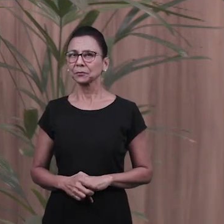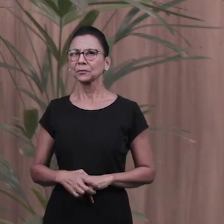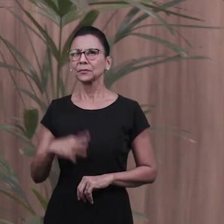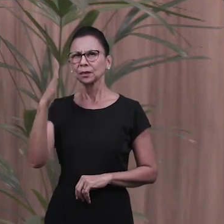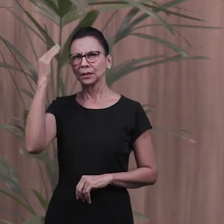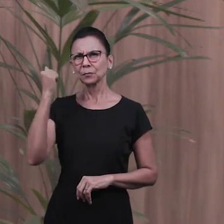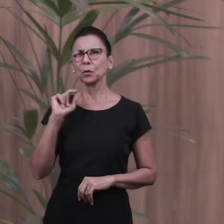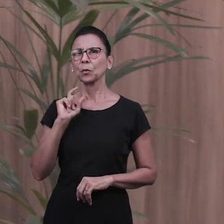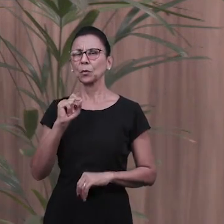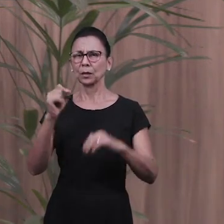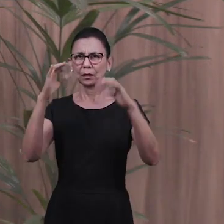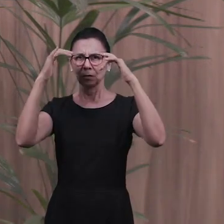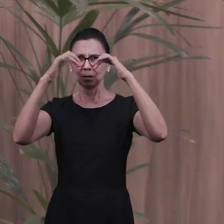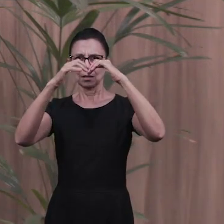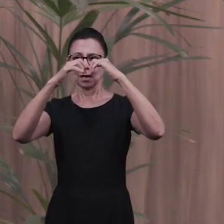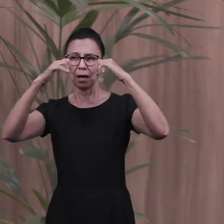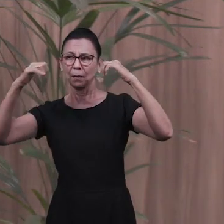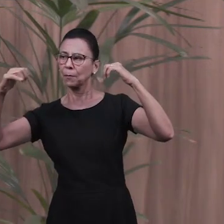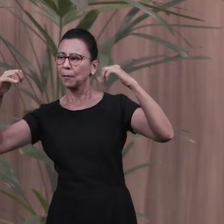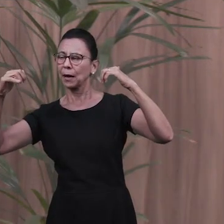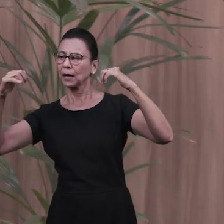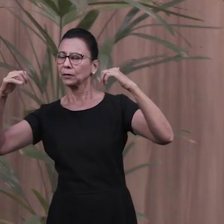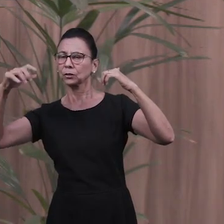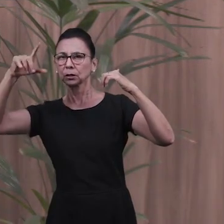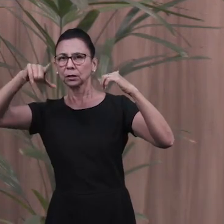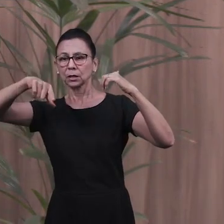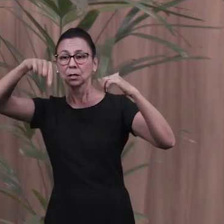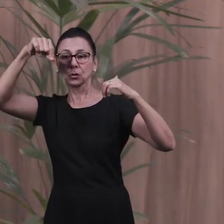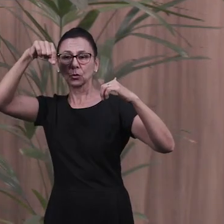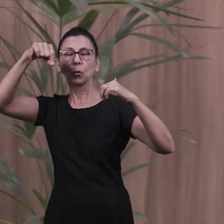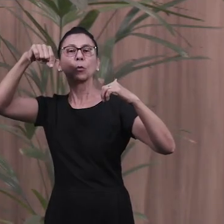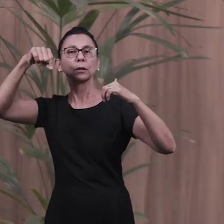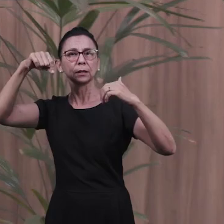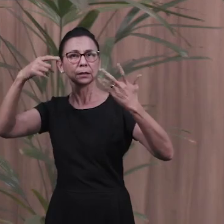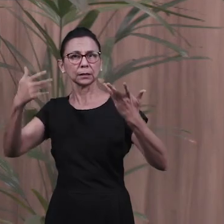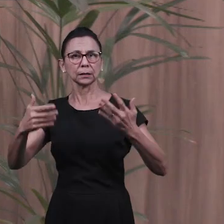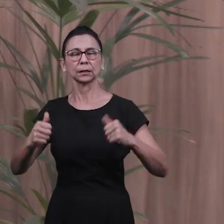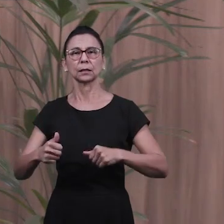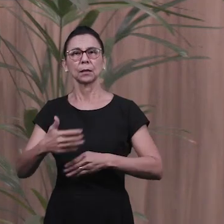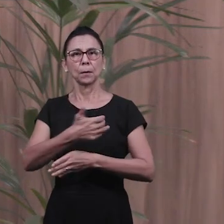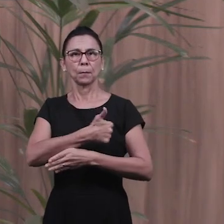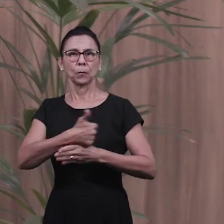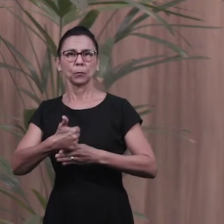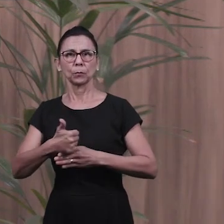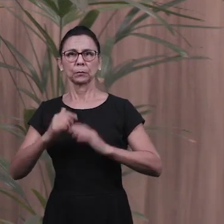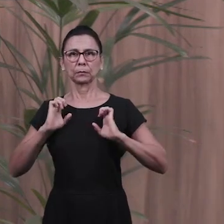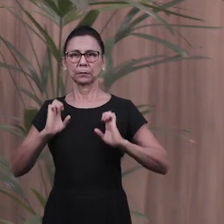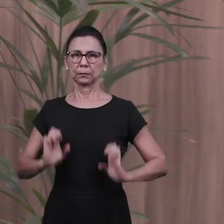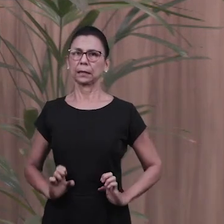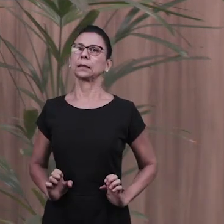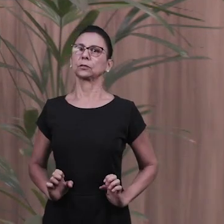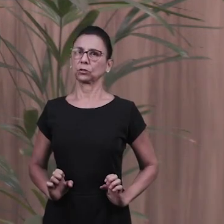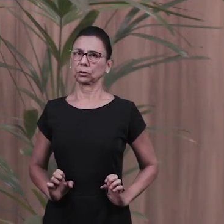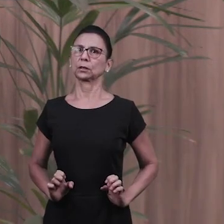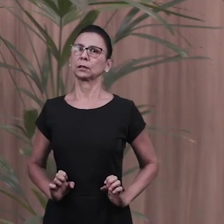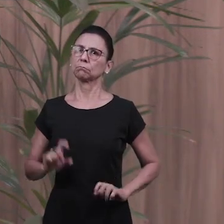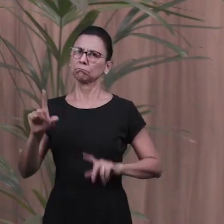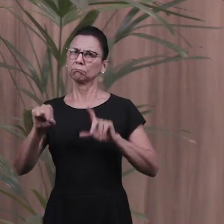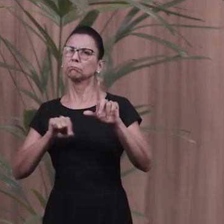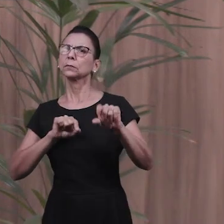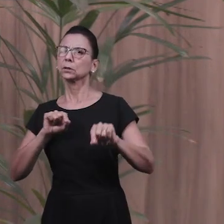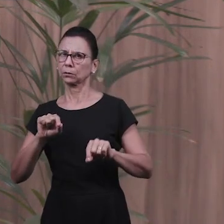prendre des décisions morales et éthiques, c'est-à-dire à faire des choix. Et comme serviteurs du